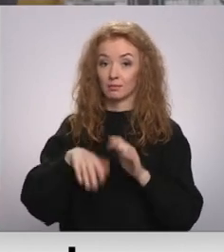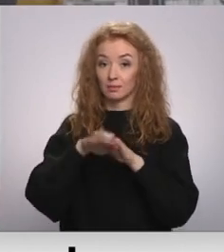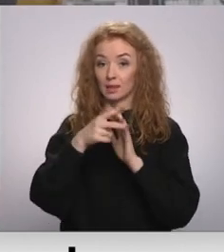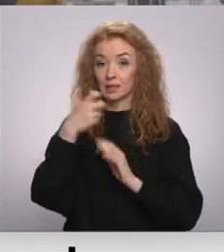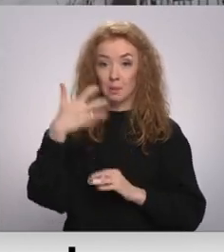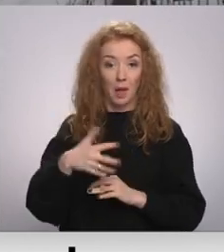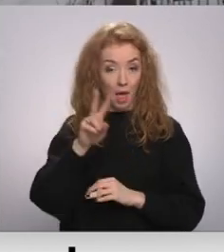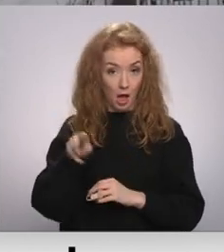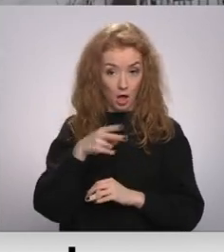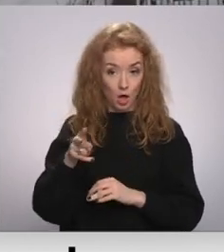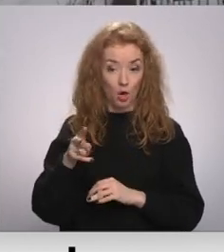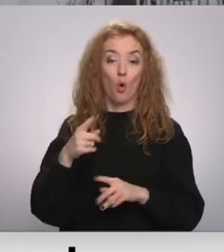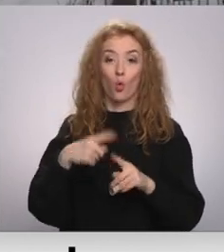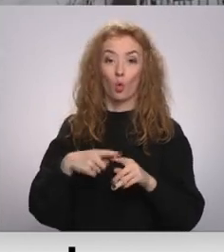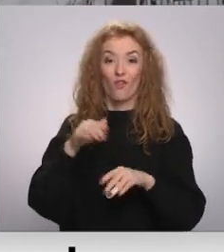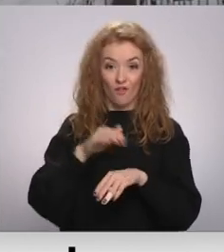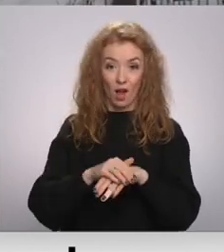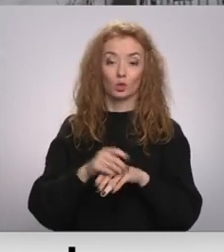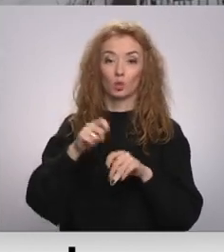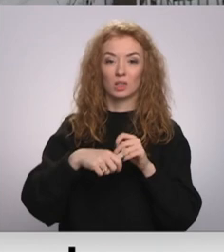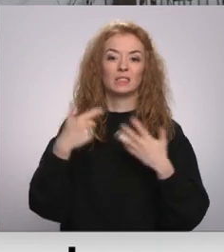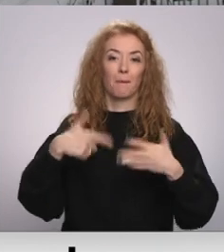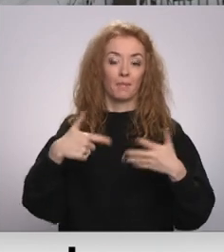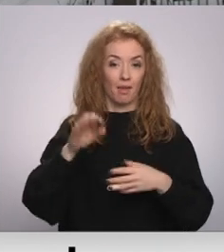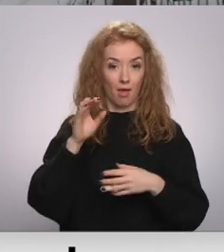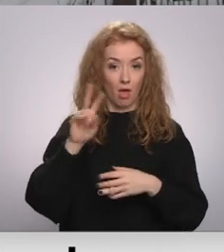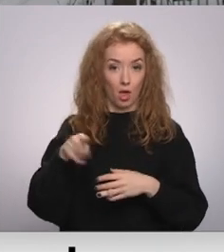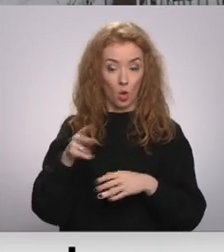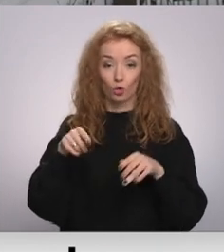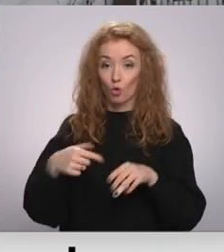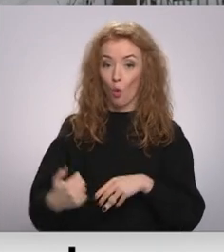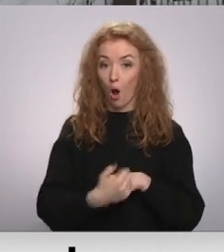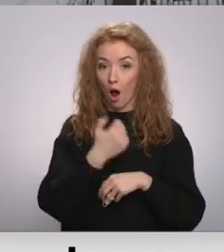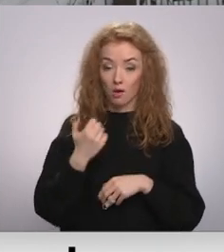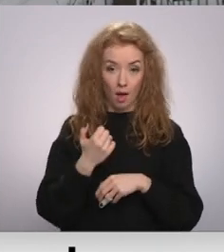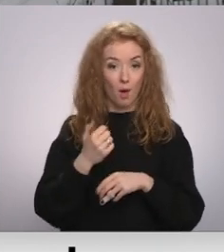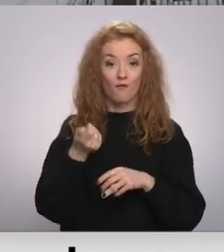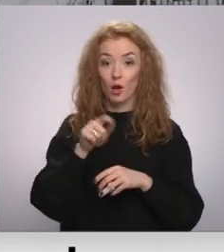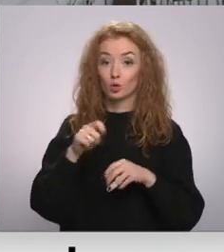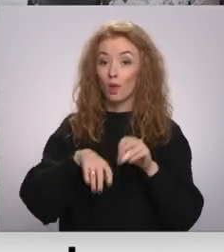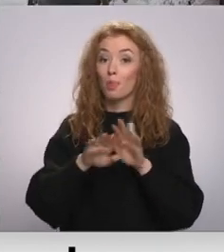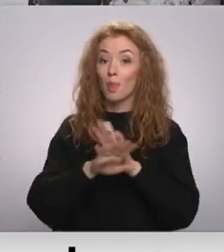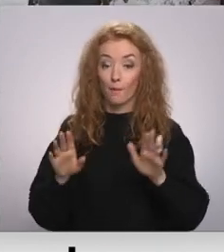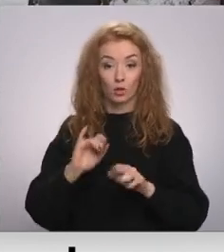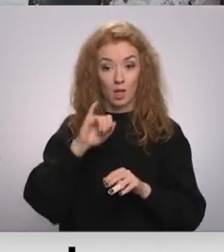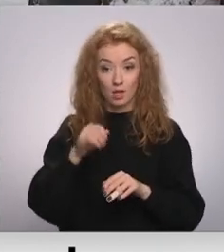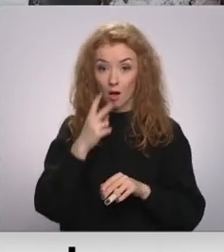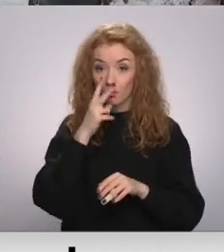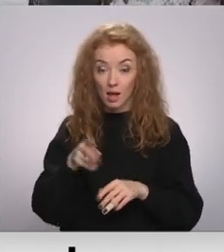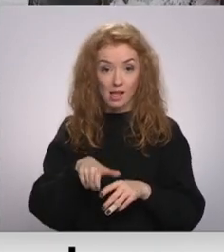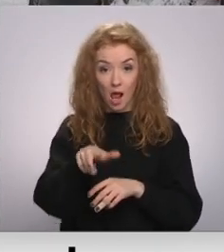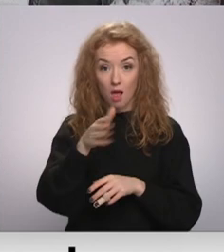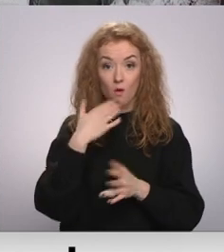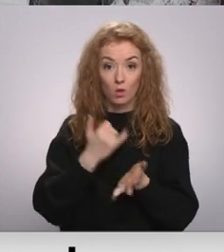eiro. Praksē sods bija ap 70 eiro. Šogad gan namīpašnieki vairs netiek sodīti. Ja konstatēts, ka ietve